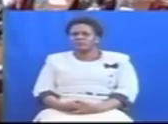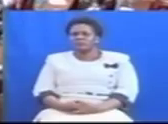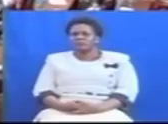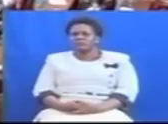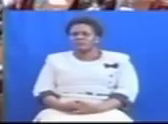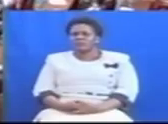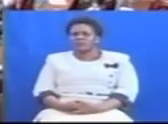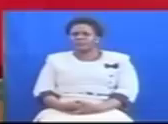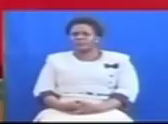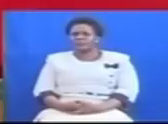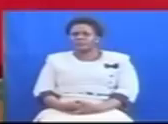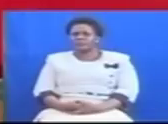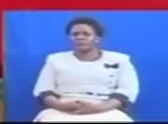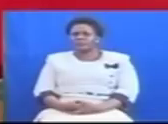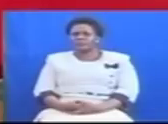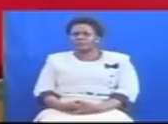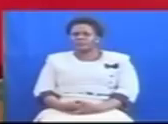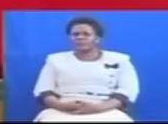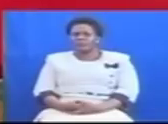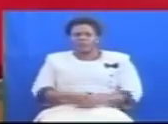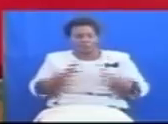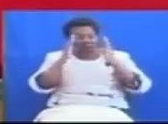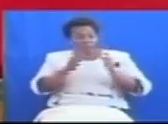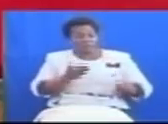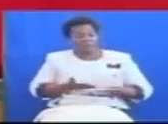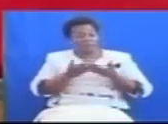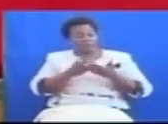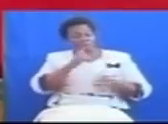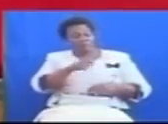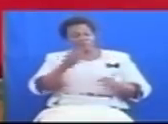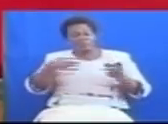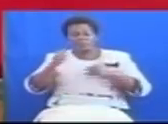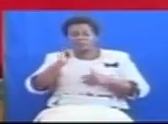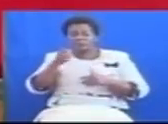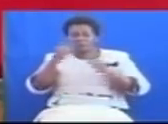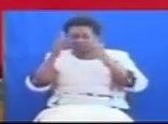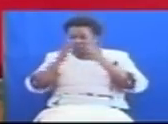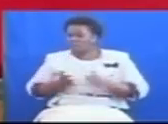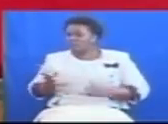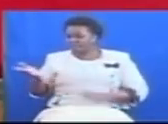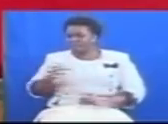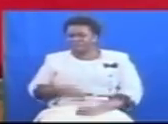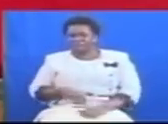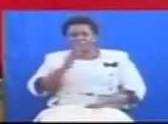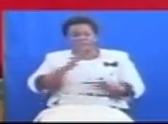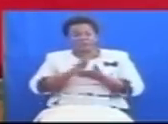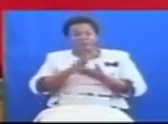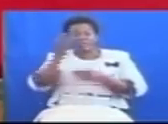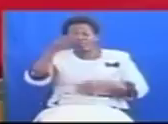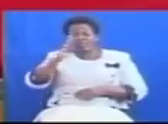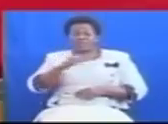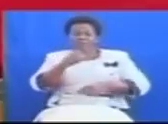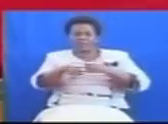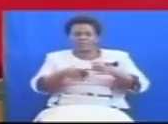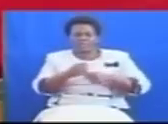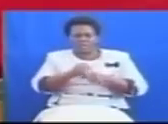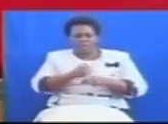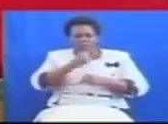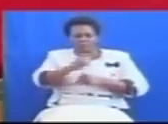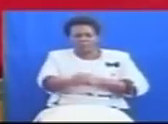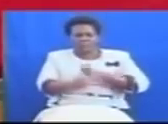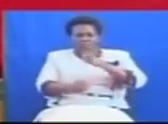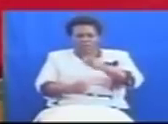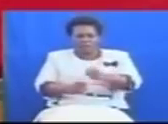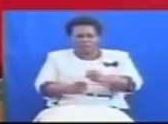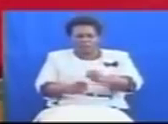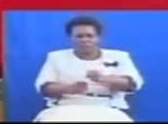kama ifuatavyo. Nimdhirishie tu kwamba serikali inaendelea na mchakato na imeendelea kutoa